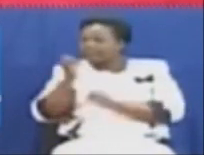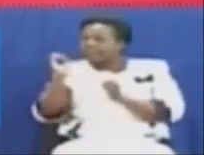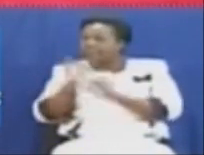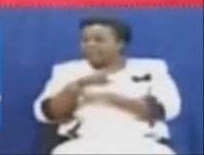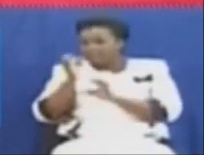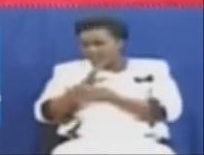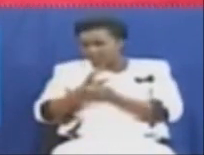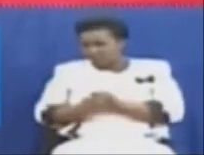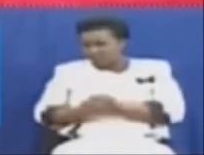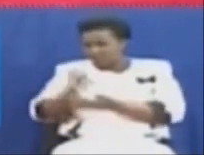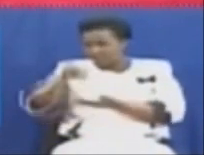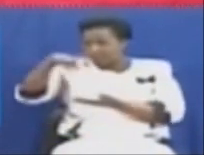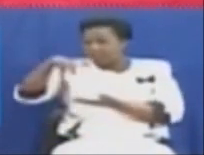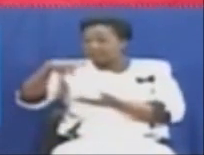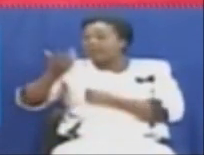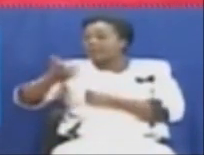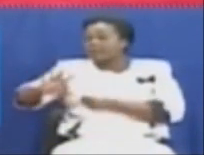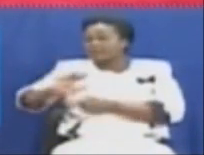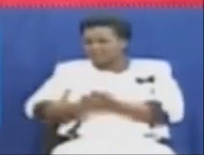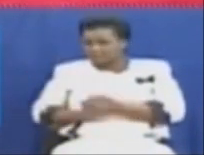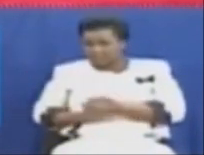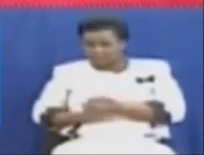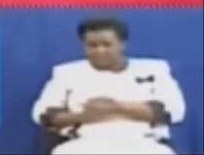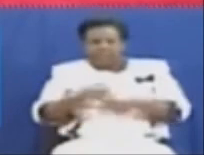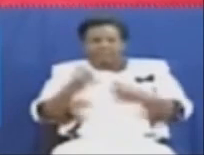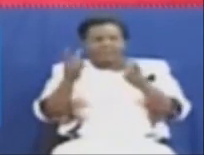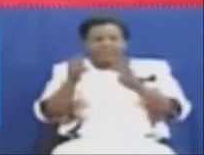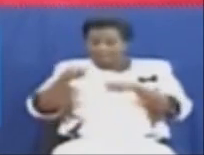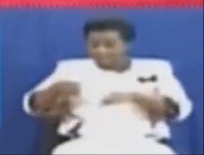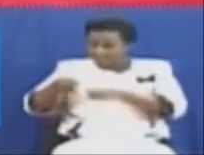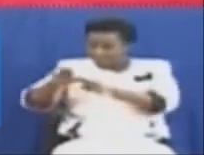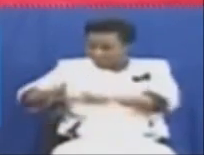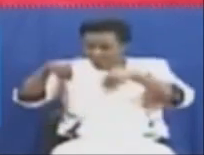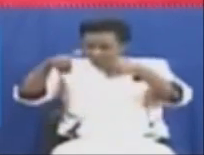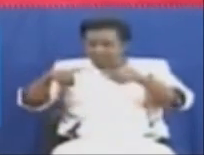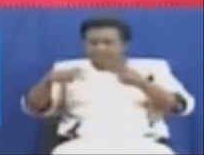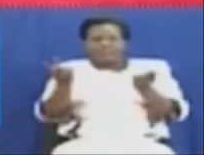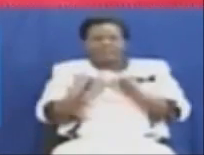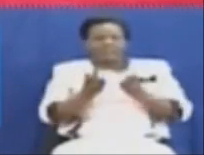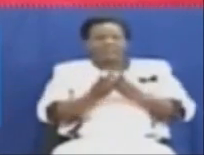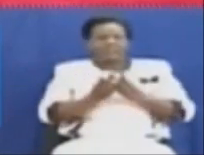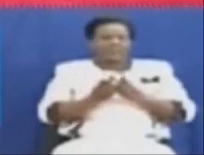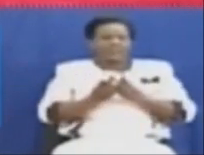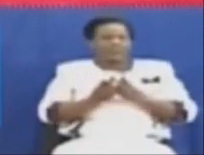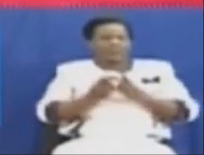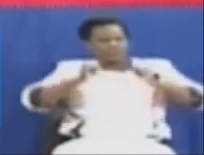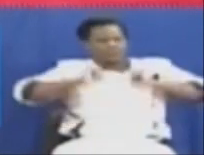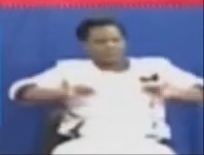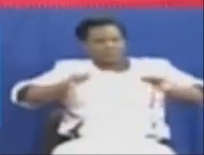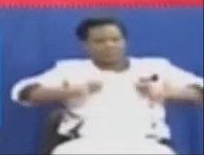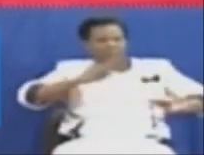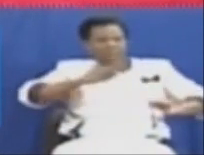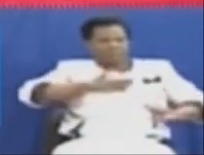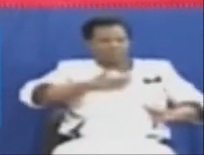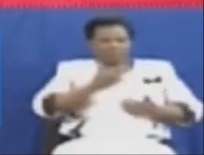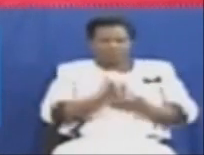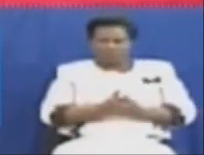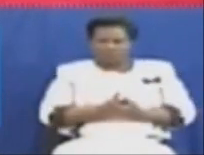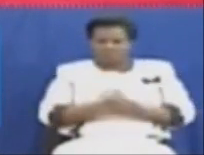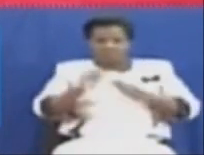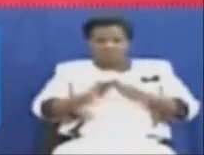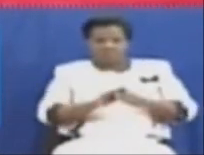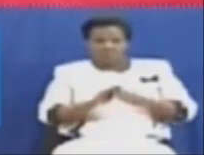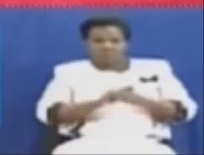kutoka kwenye mikutano niliyoifanya kwenye maeneo mbalimbali nchini juu ya upandaji wa bei za maji holela